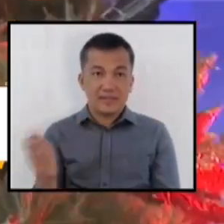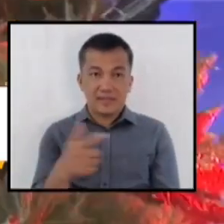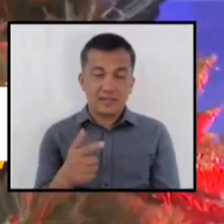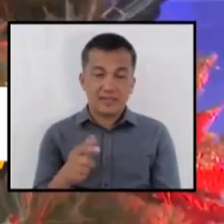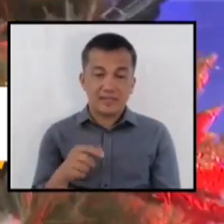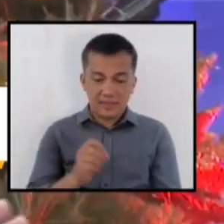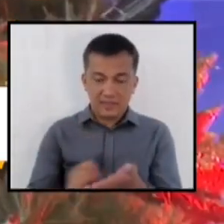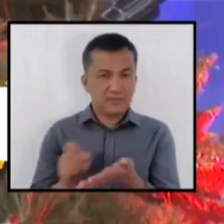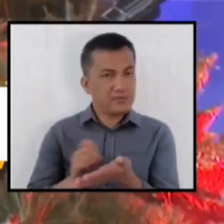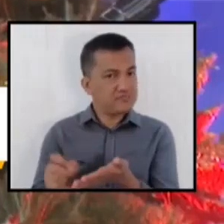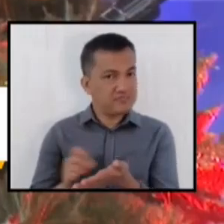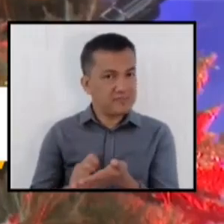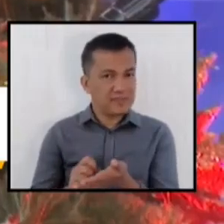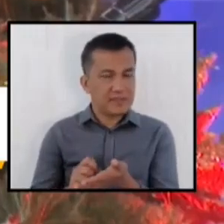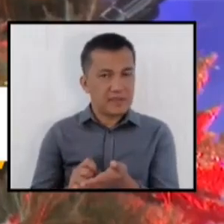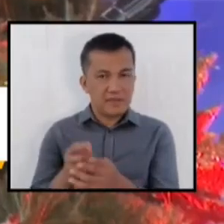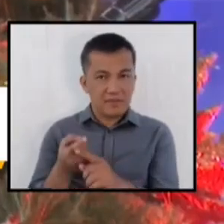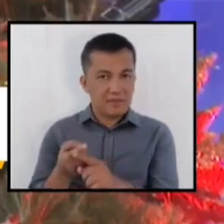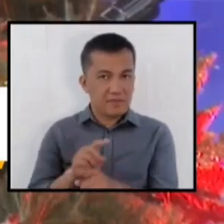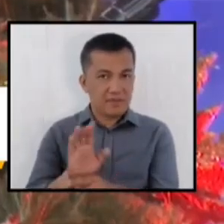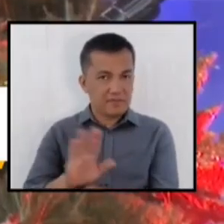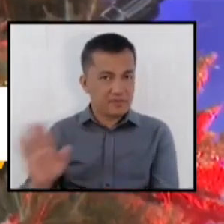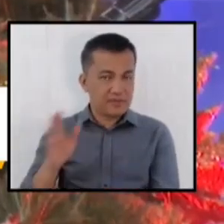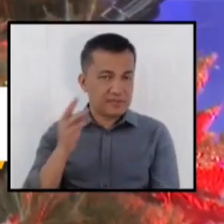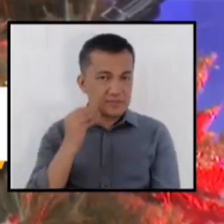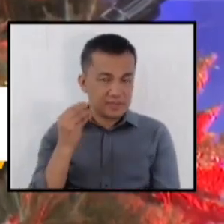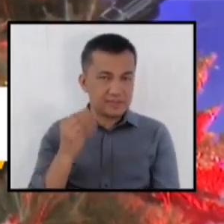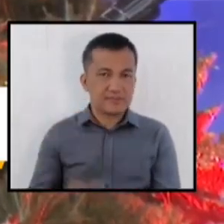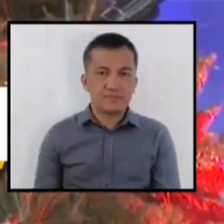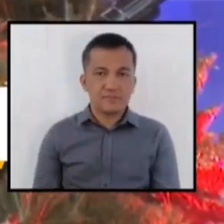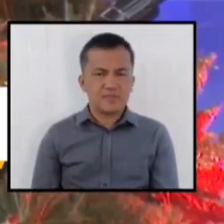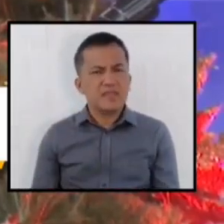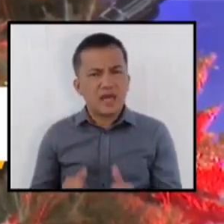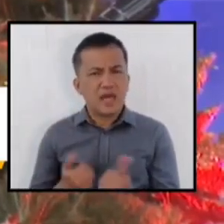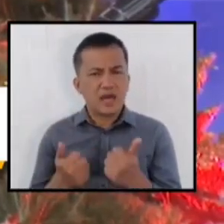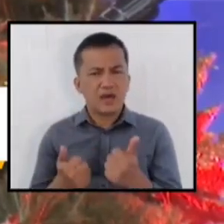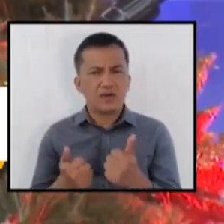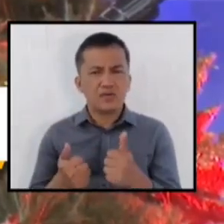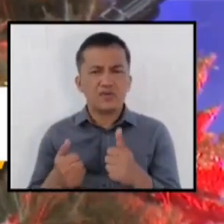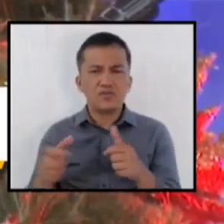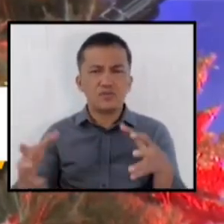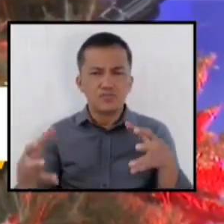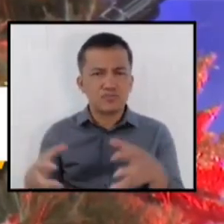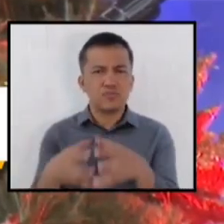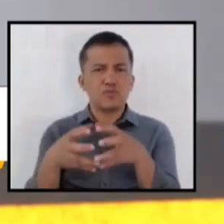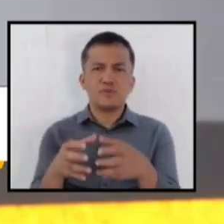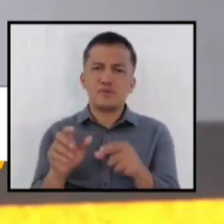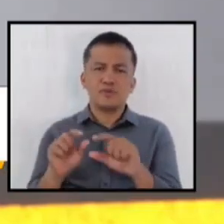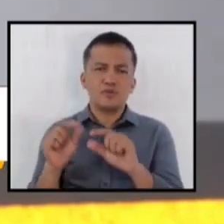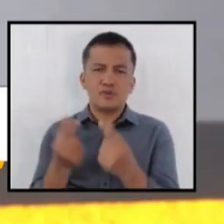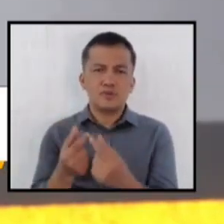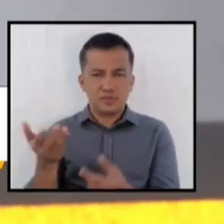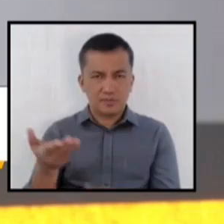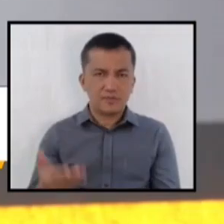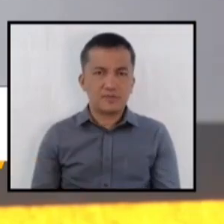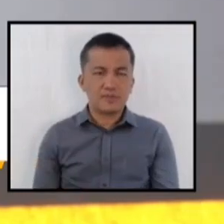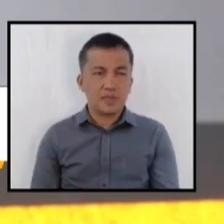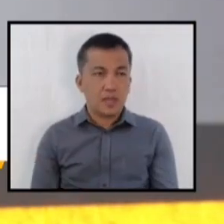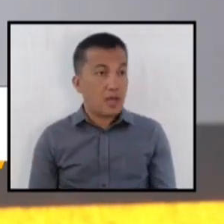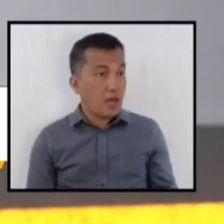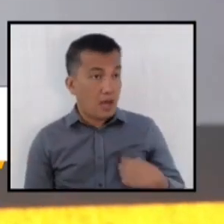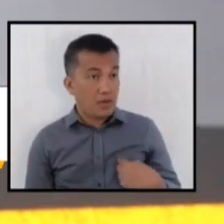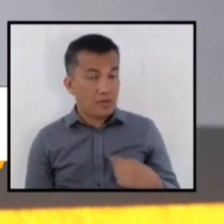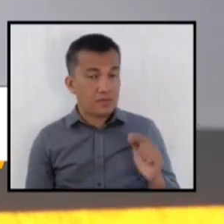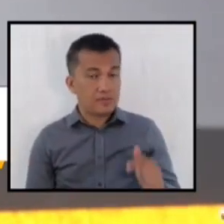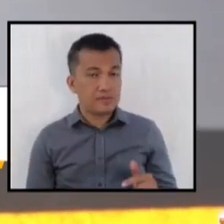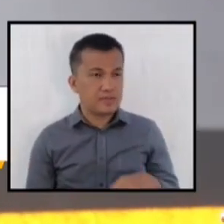mga bases sa experience. Pero paano nga ba nabuo ang yung grupo? Ako po kasi ay isang matagal na rin pong